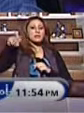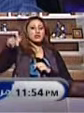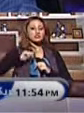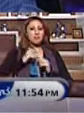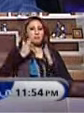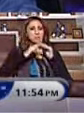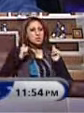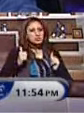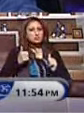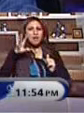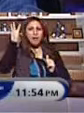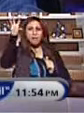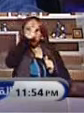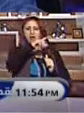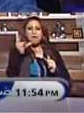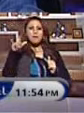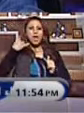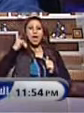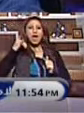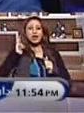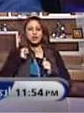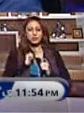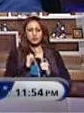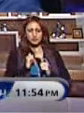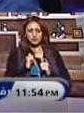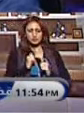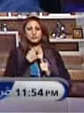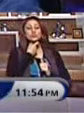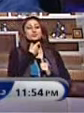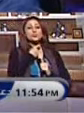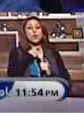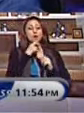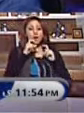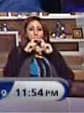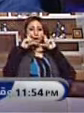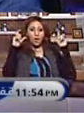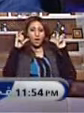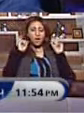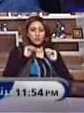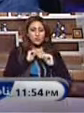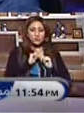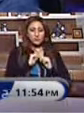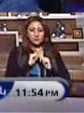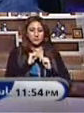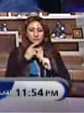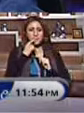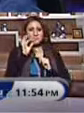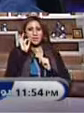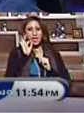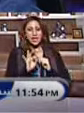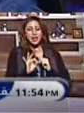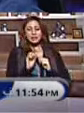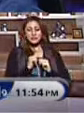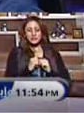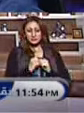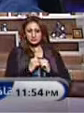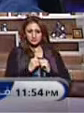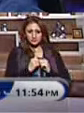يظن الواحد منا انه اذا انا علوت بصوتي عليك فيجب ان تكون الهزيمه من نصيبك